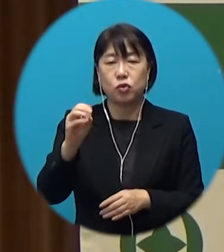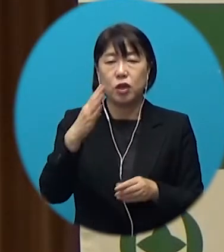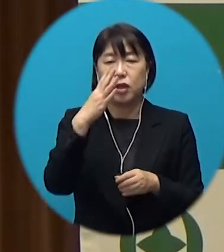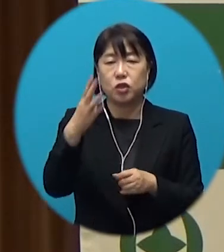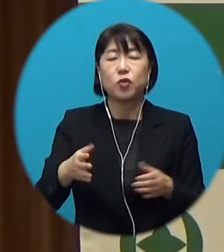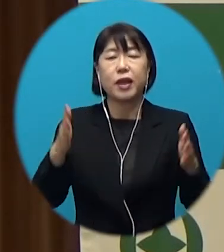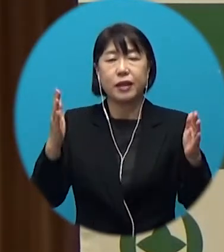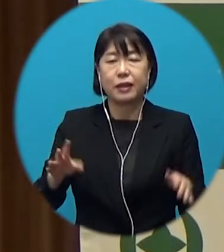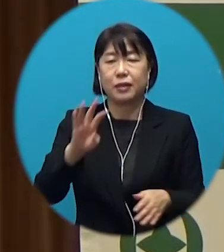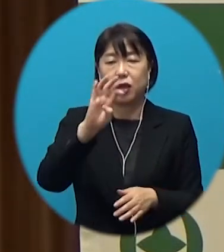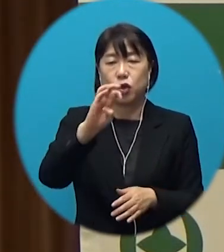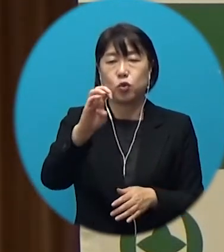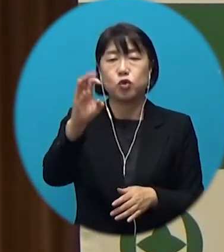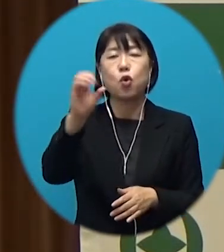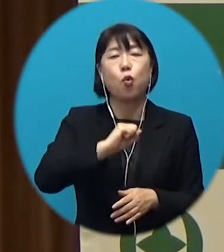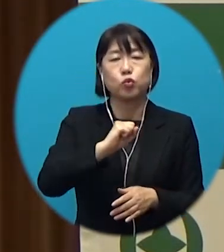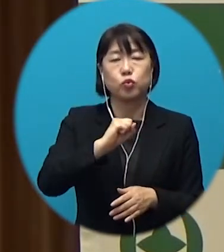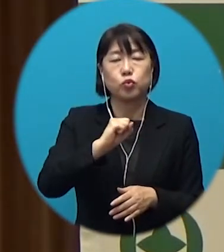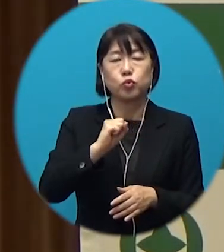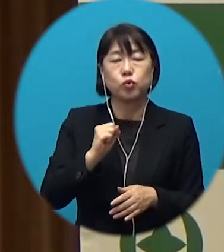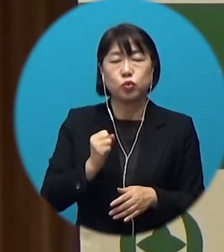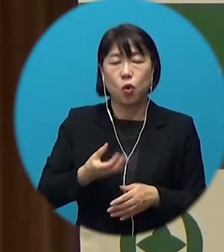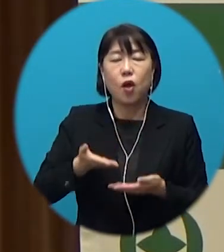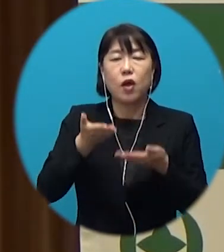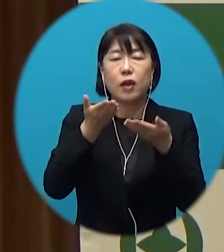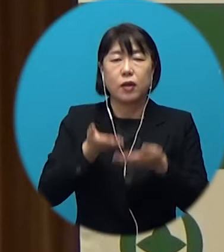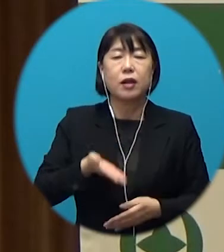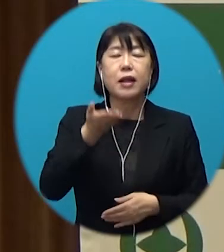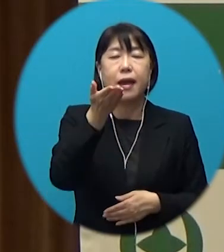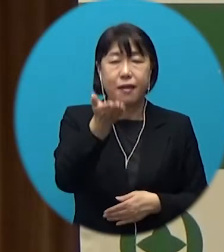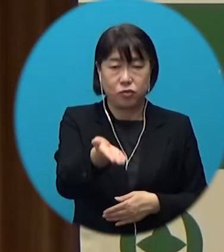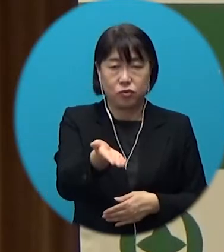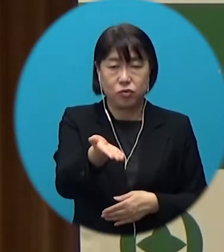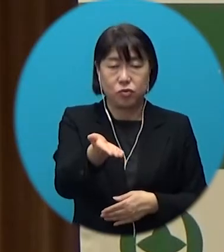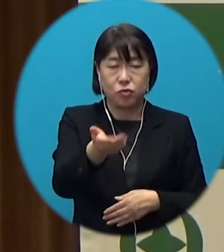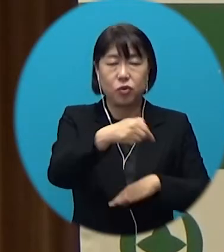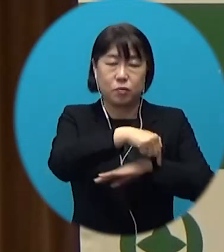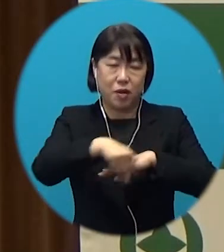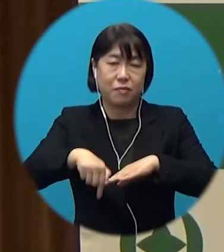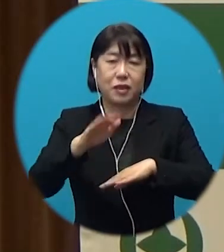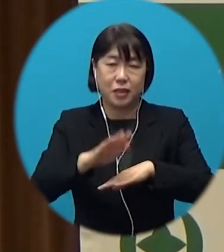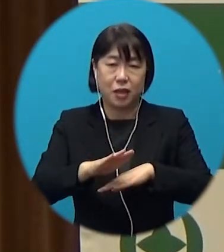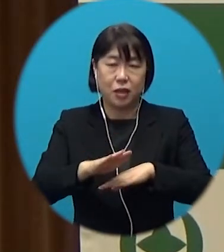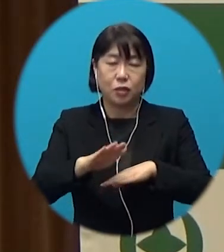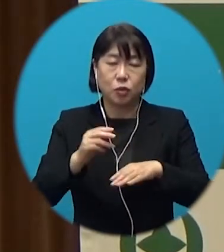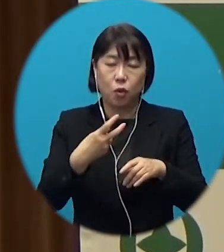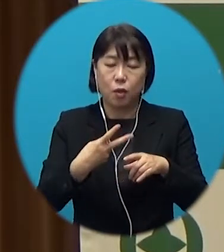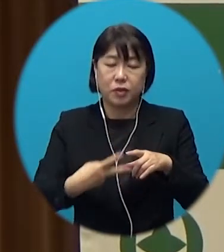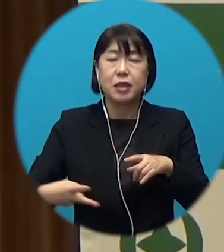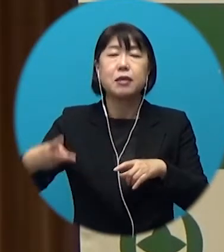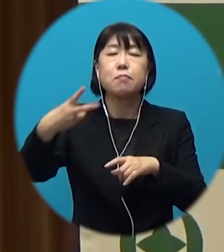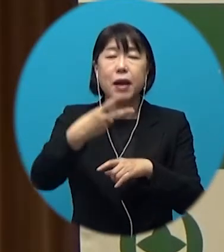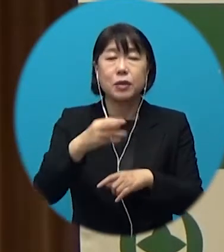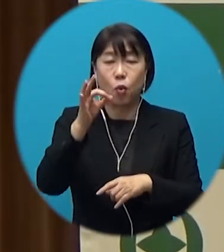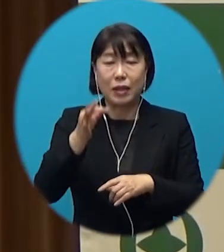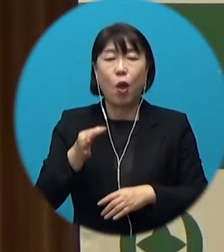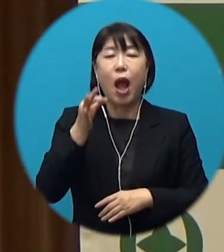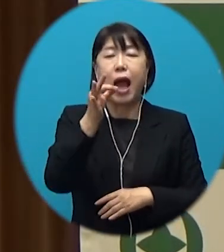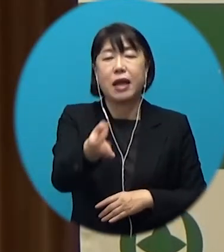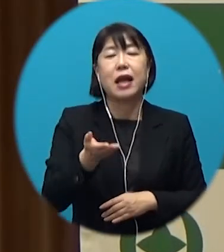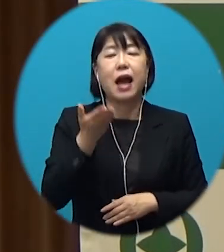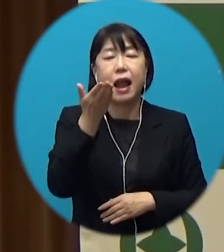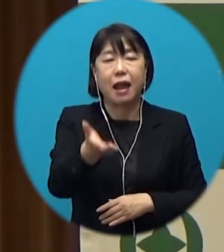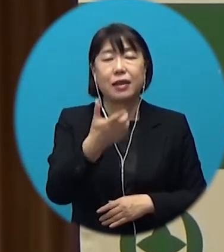ですね、金管理金の返済を掲げていましたので、その倍の額を返済していきたいと考えております